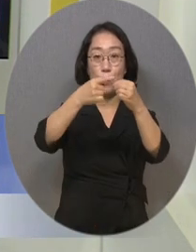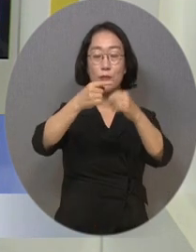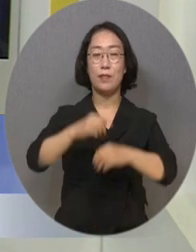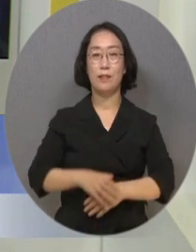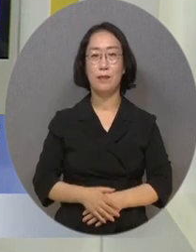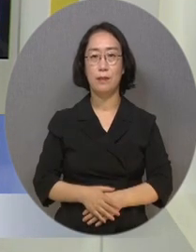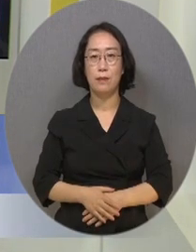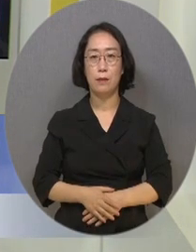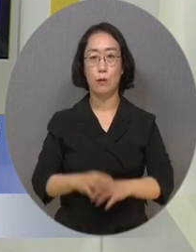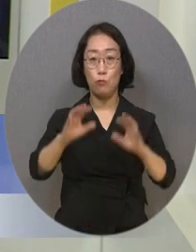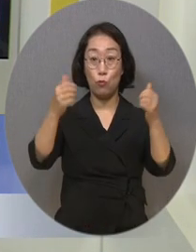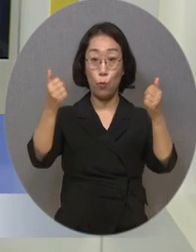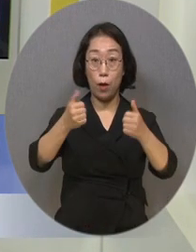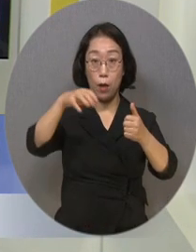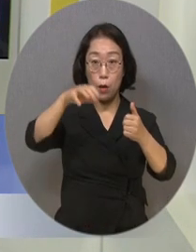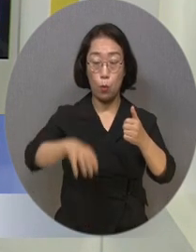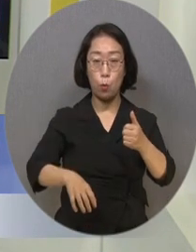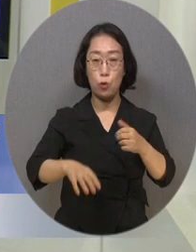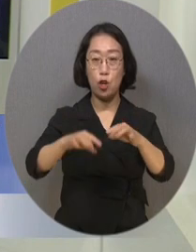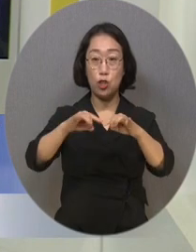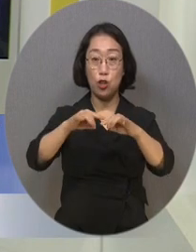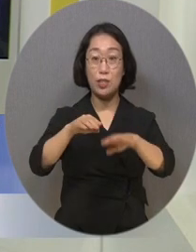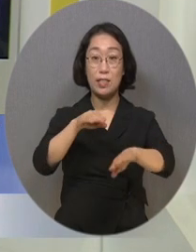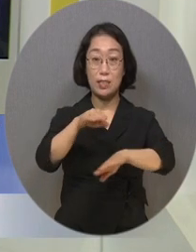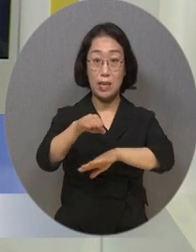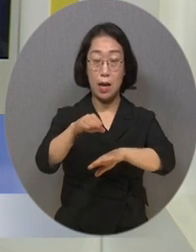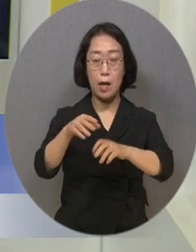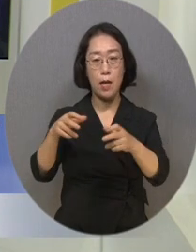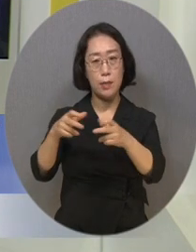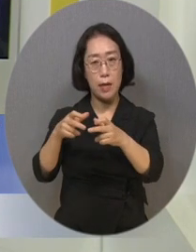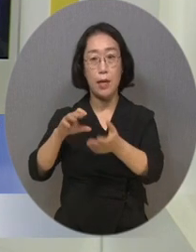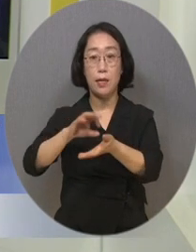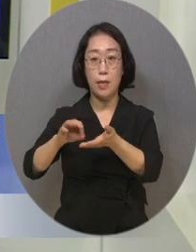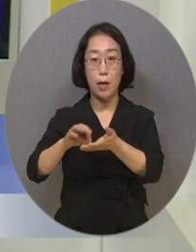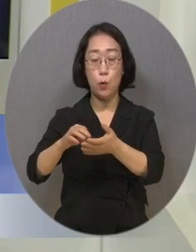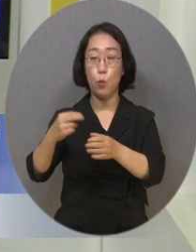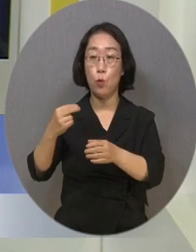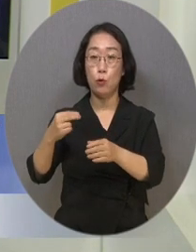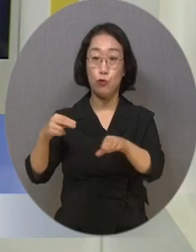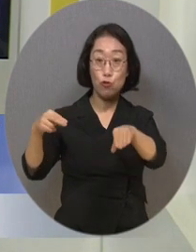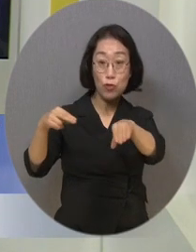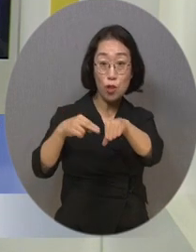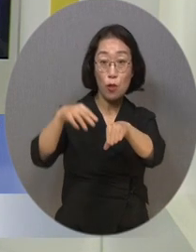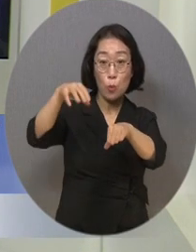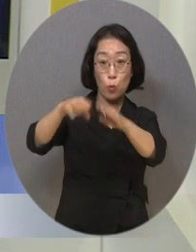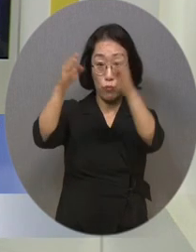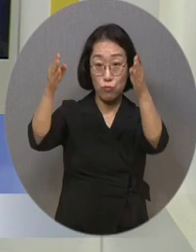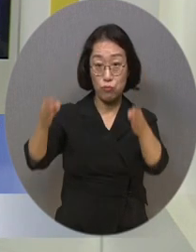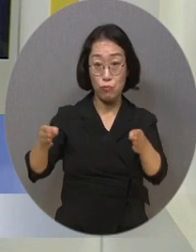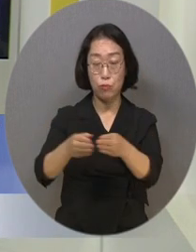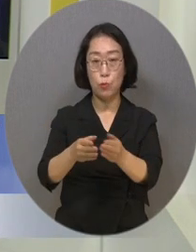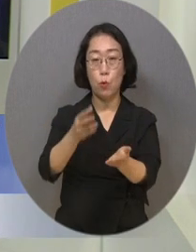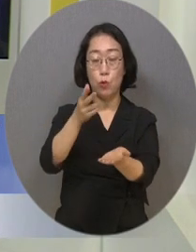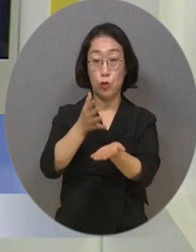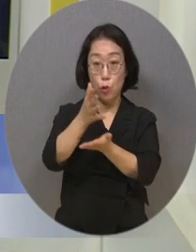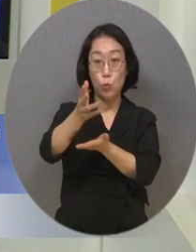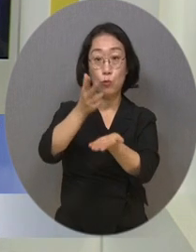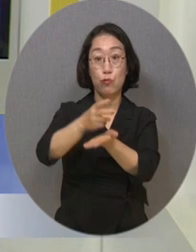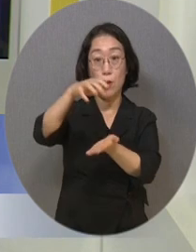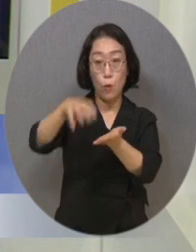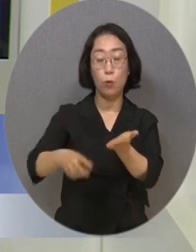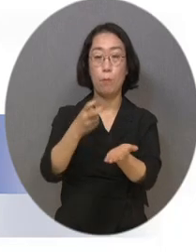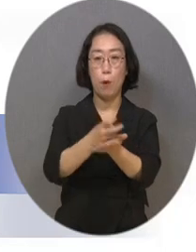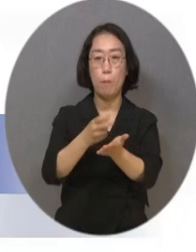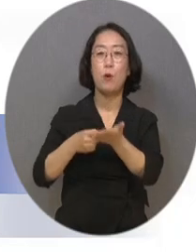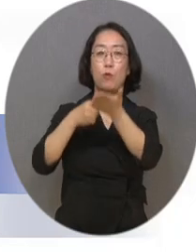기사입니다 국회에서 전기차에 대해 장애인용 충전시설과 전용 주차 구역을 설치하도록 하는 등의